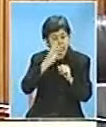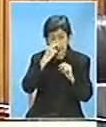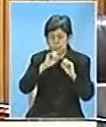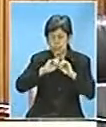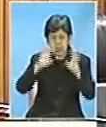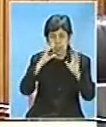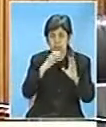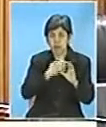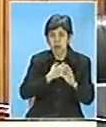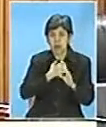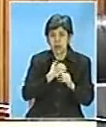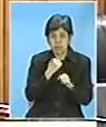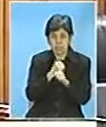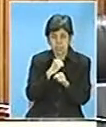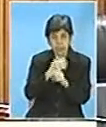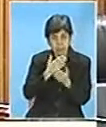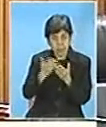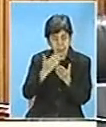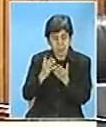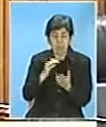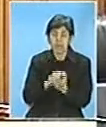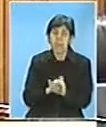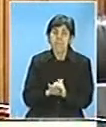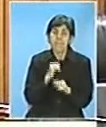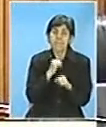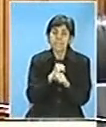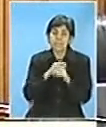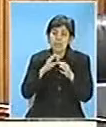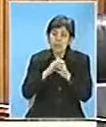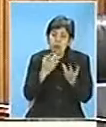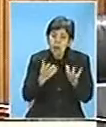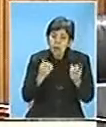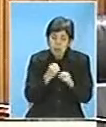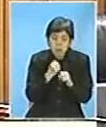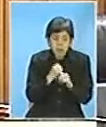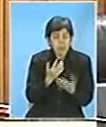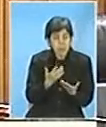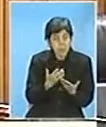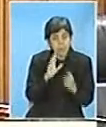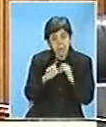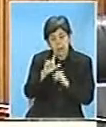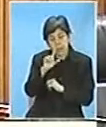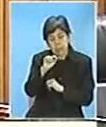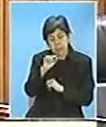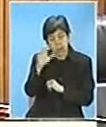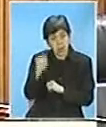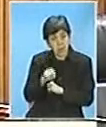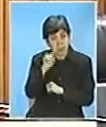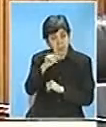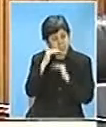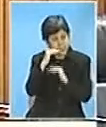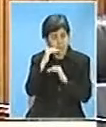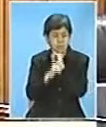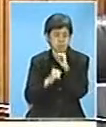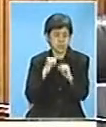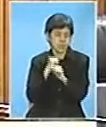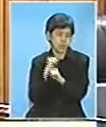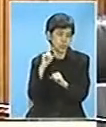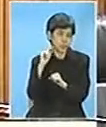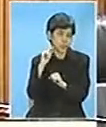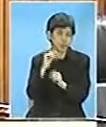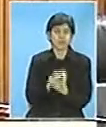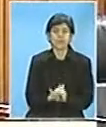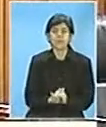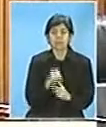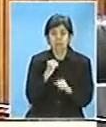นะครับโดยลดระดับการใช้พลังงานต่อผลผลิตลง125ภายใน20ปีนะครับมีการพัฒน